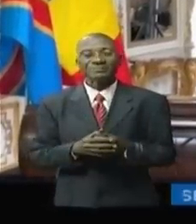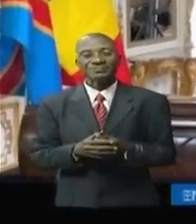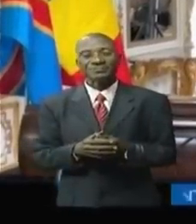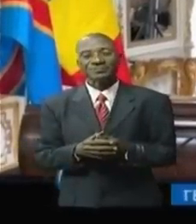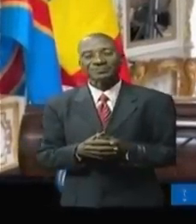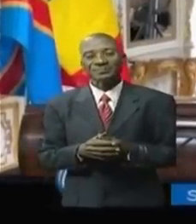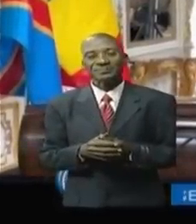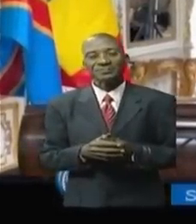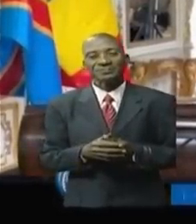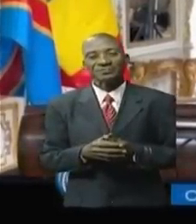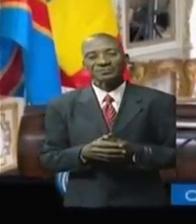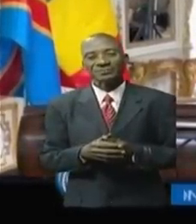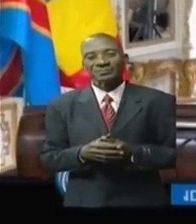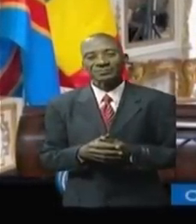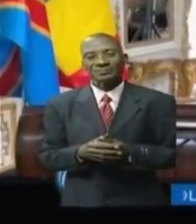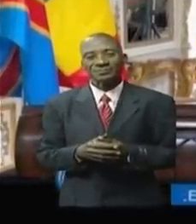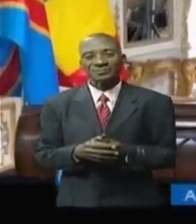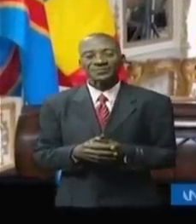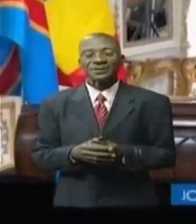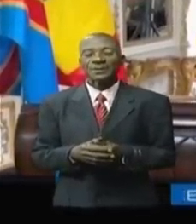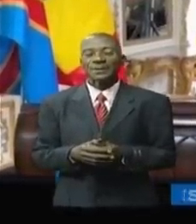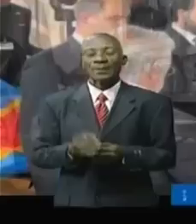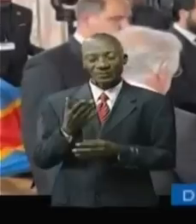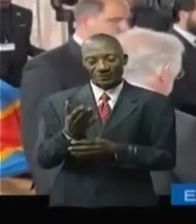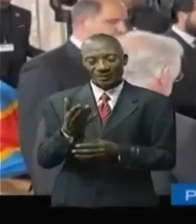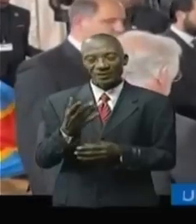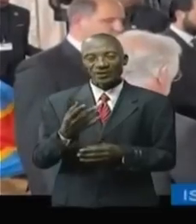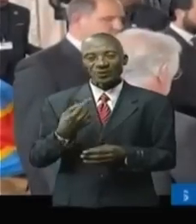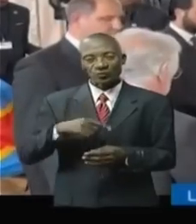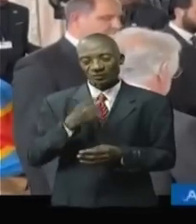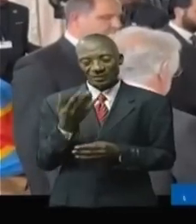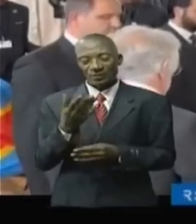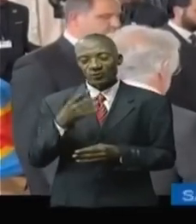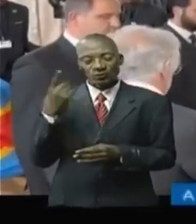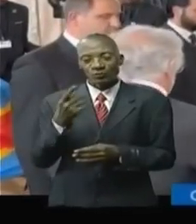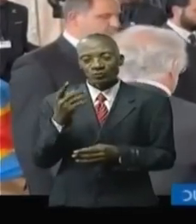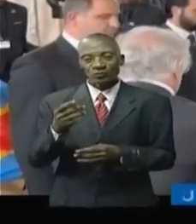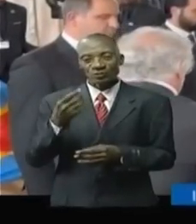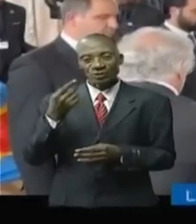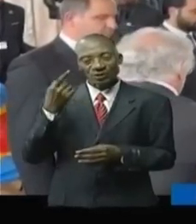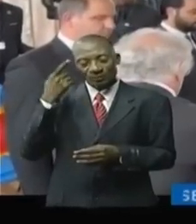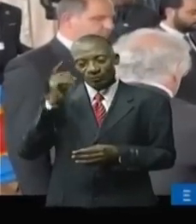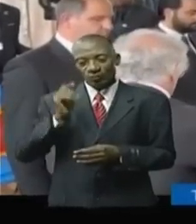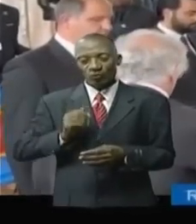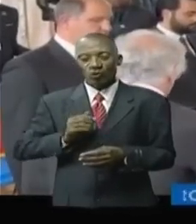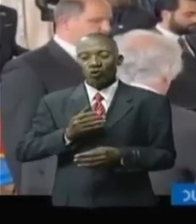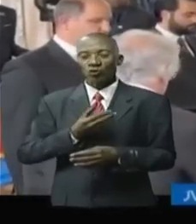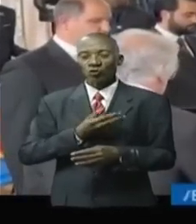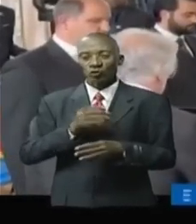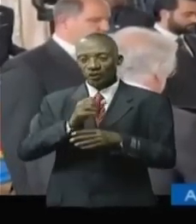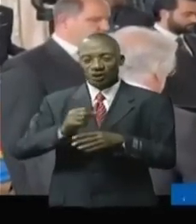pour l'indépendance, la souveraineté nationale et internationale, point de